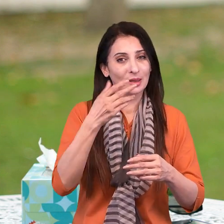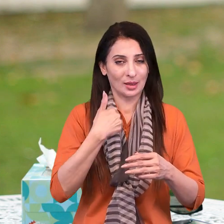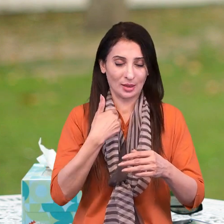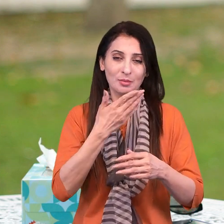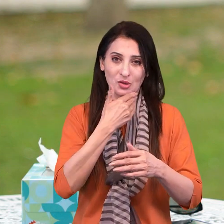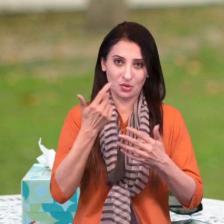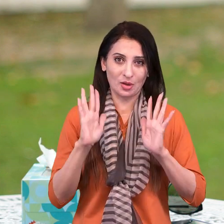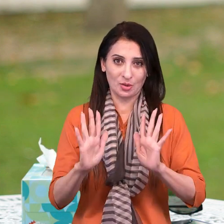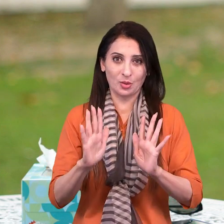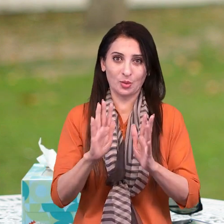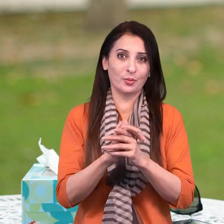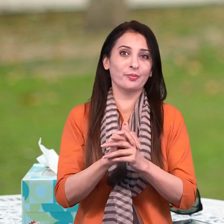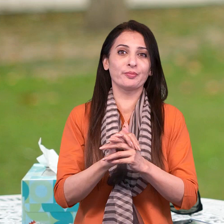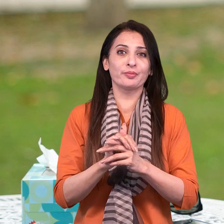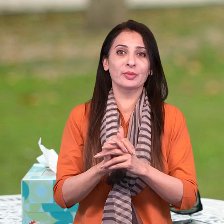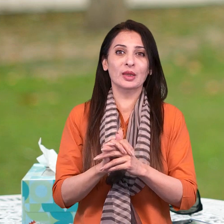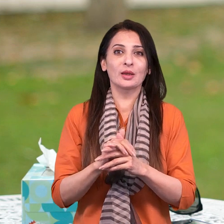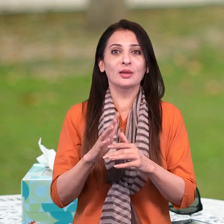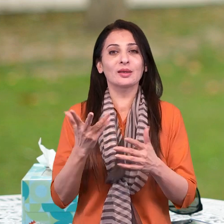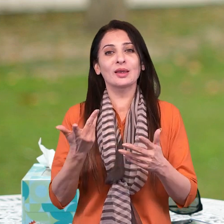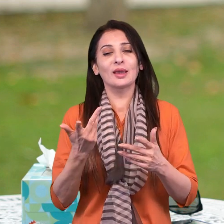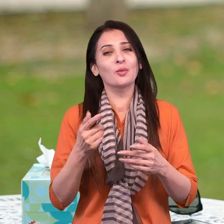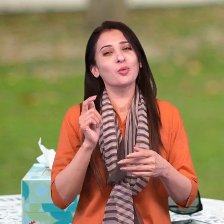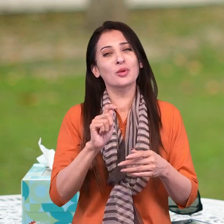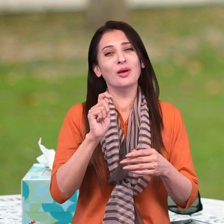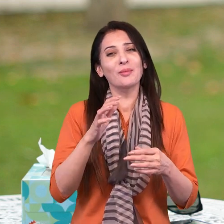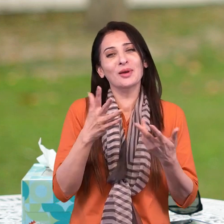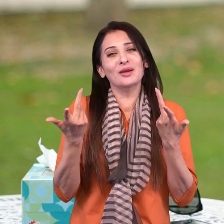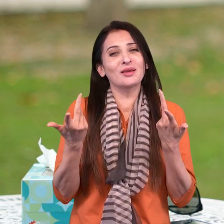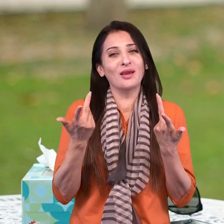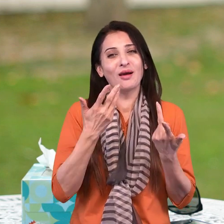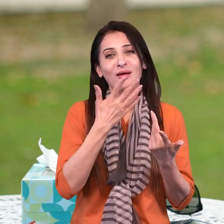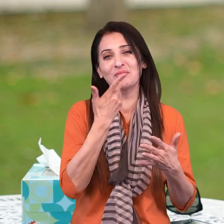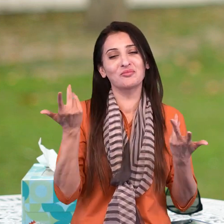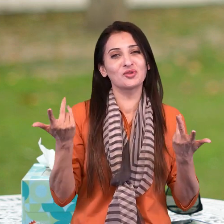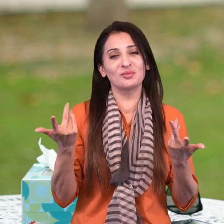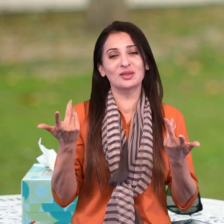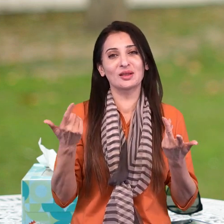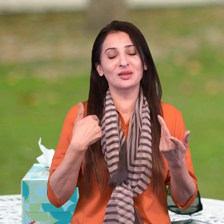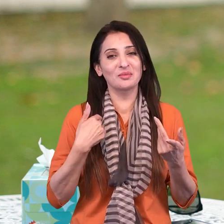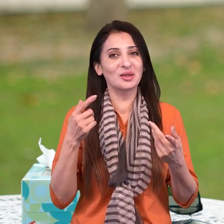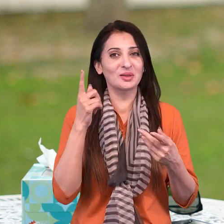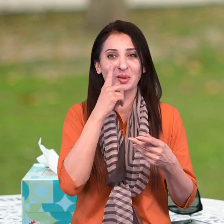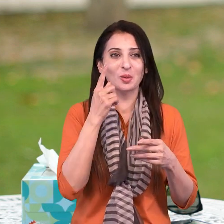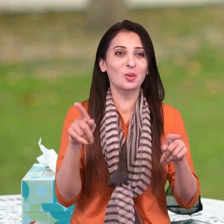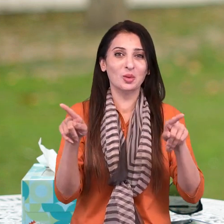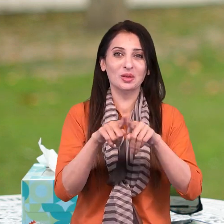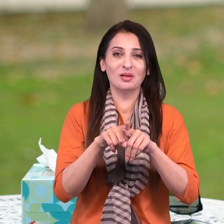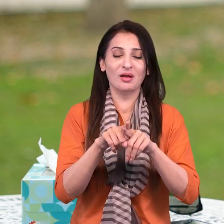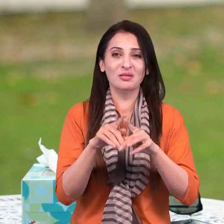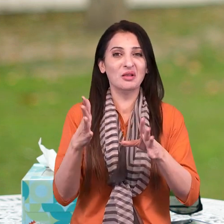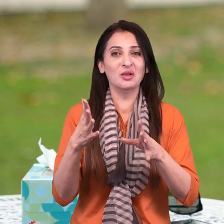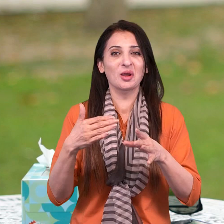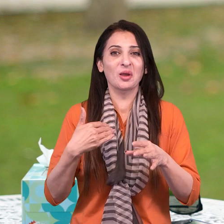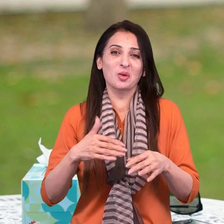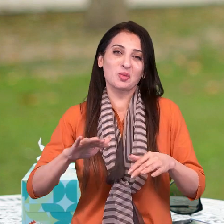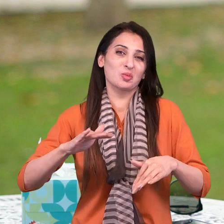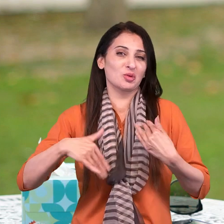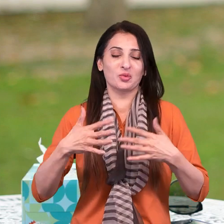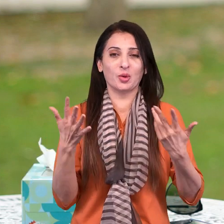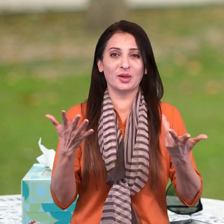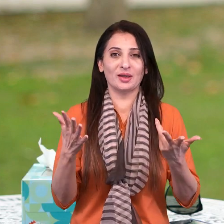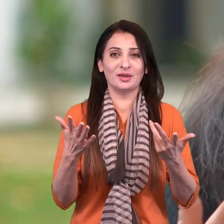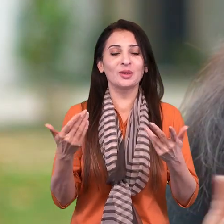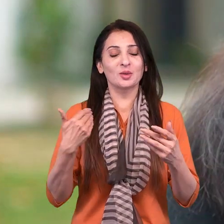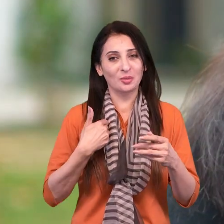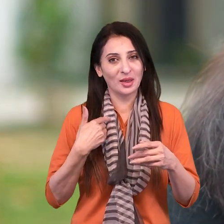सुनाऊं, क्योंकि व्हेन उस ब्रांड का मज़ा क्या, उस काम का मज़ा क्या जिसमें मेरे साथ और लोग भी मिलके आगे अपलिफ्ट ना